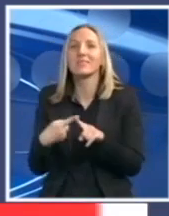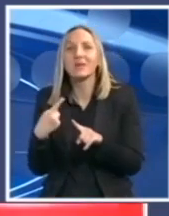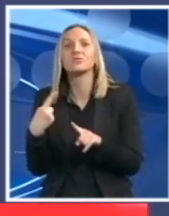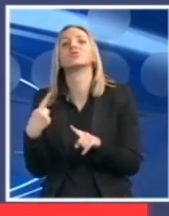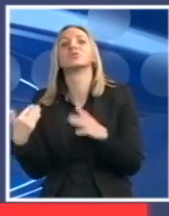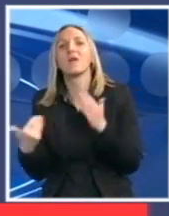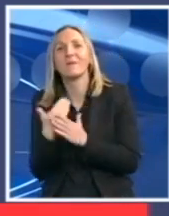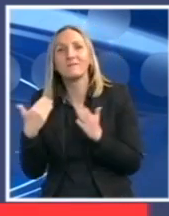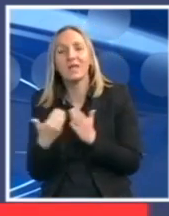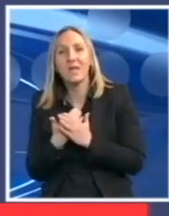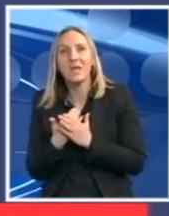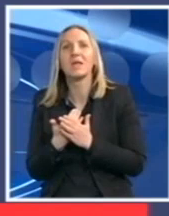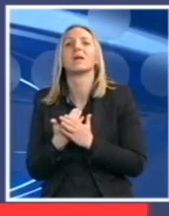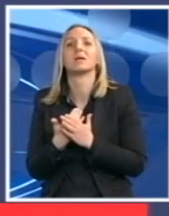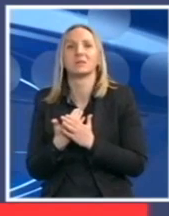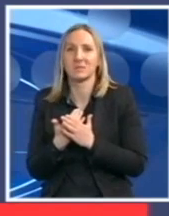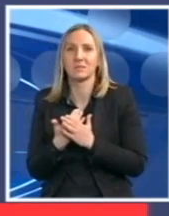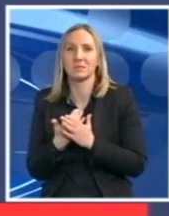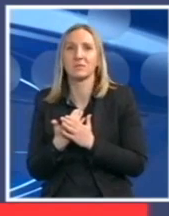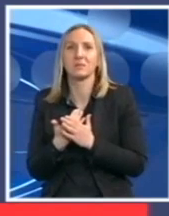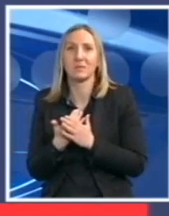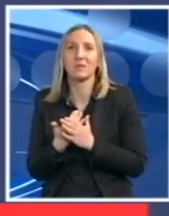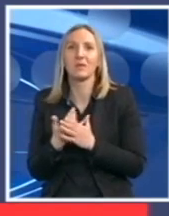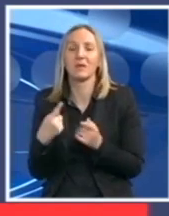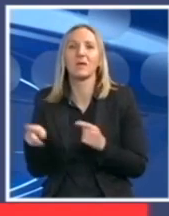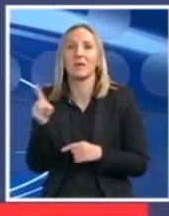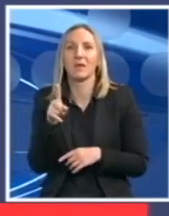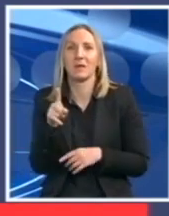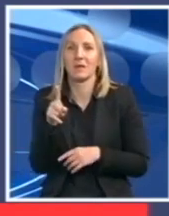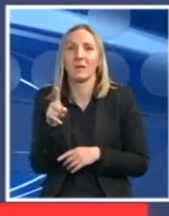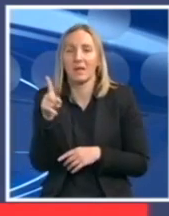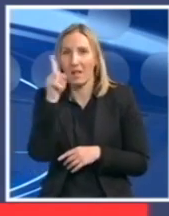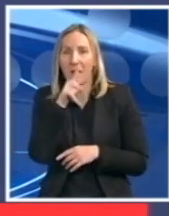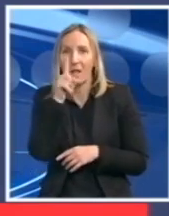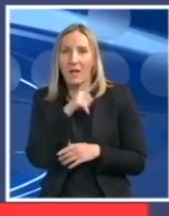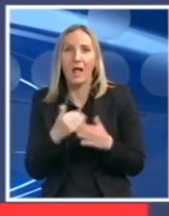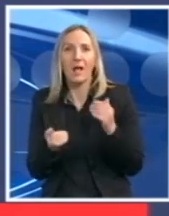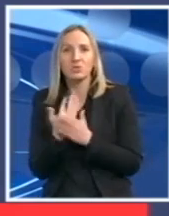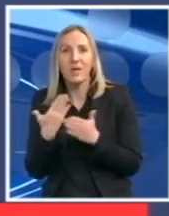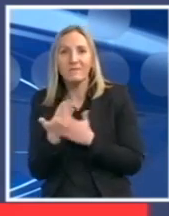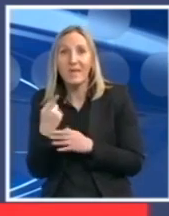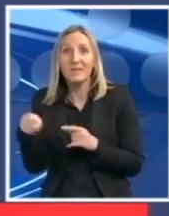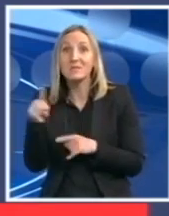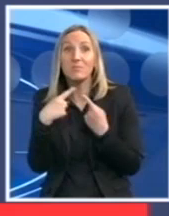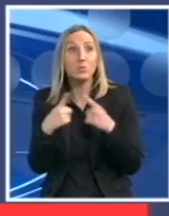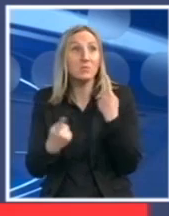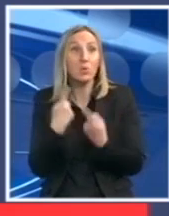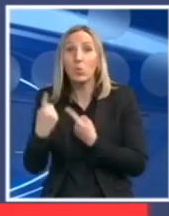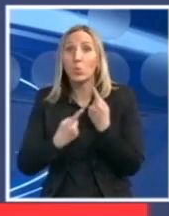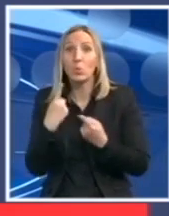vesti, ili kako se zovu fake news, posebno u situaciji kada smo